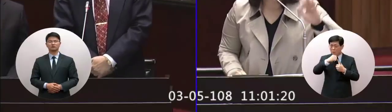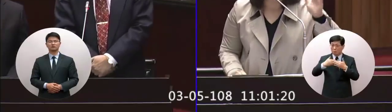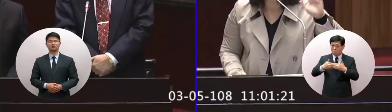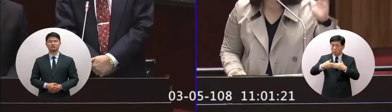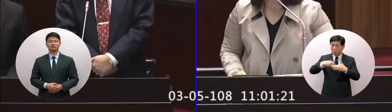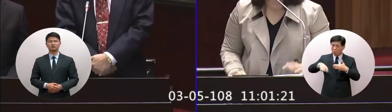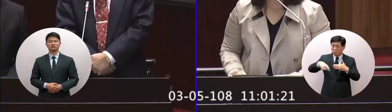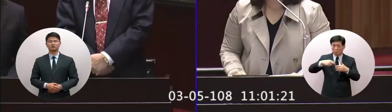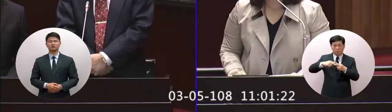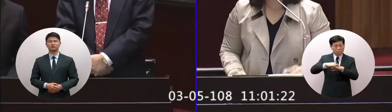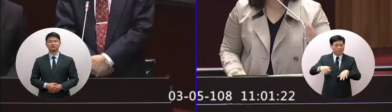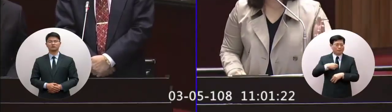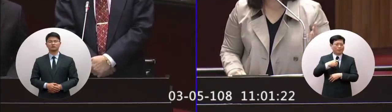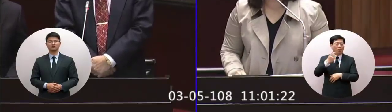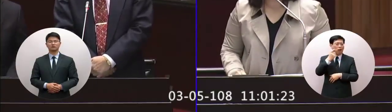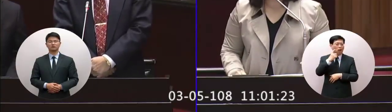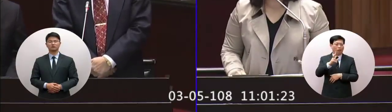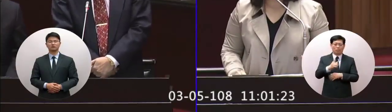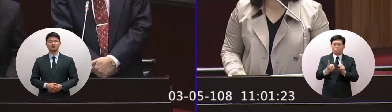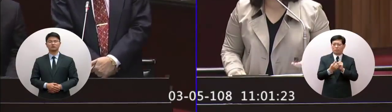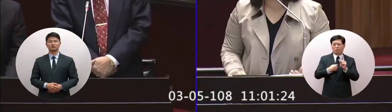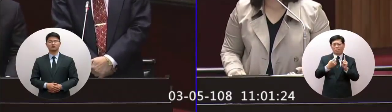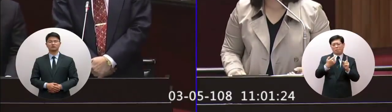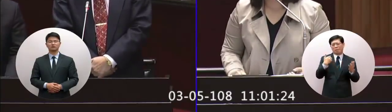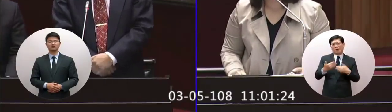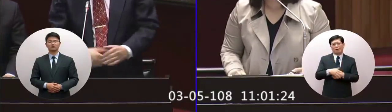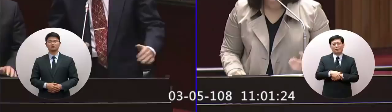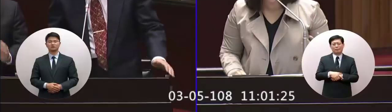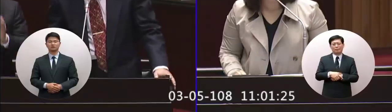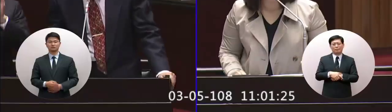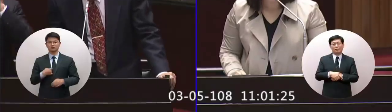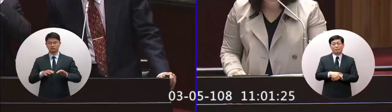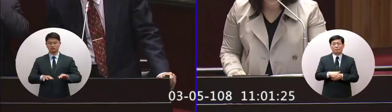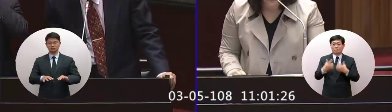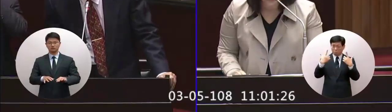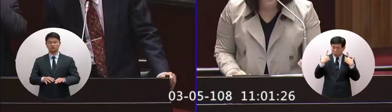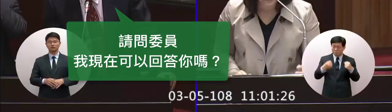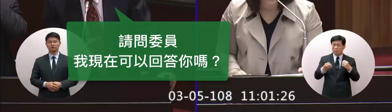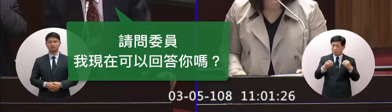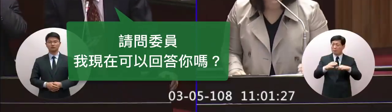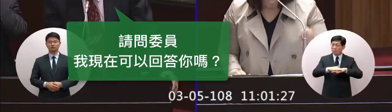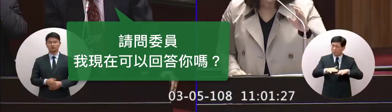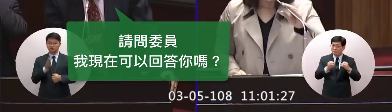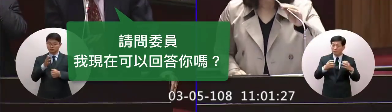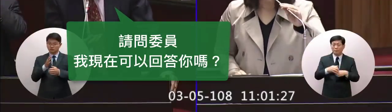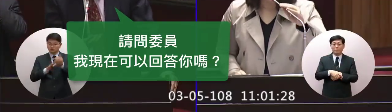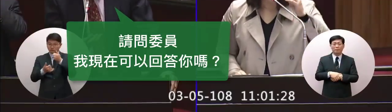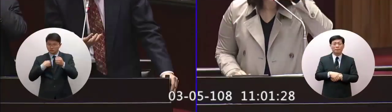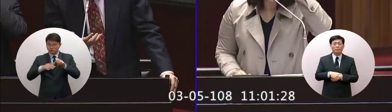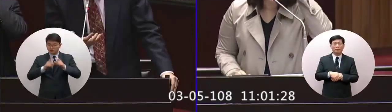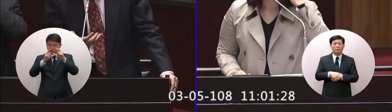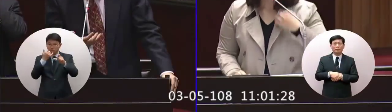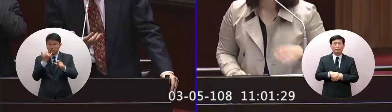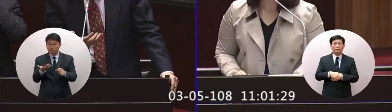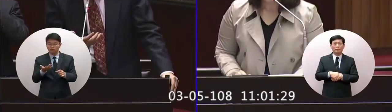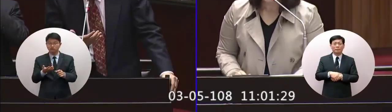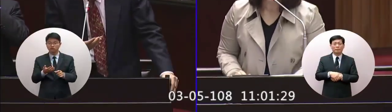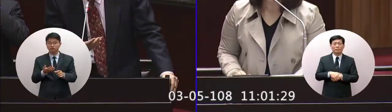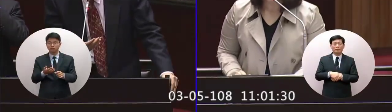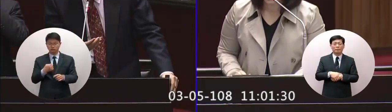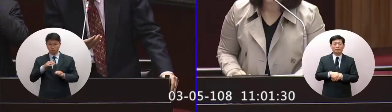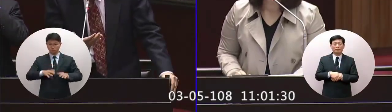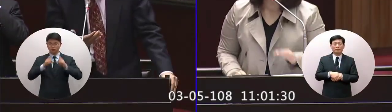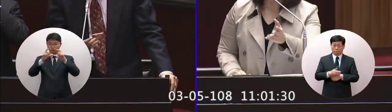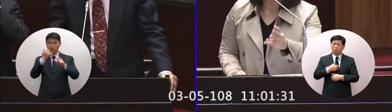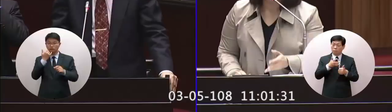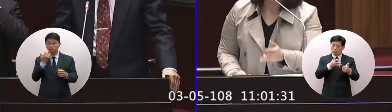岸关系，真的这都空话。看你对我们的态度就很明确了嘛。 我现在 好好的冷静跟你谈论这件事情。 请问委员，我现在可以回答你吗？ 那